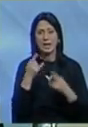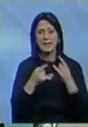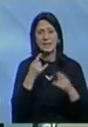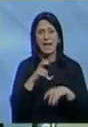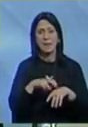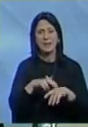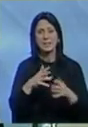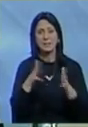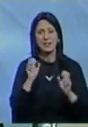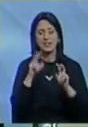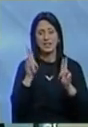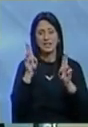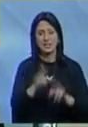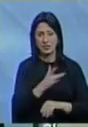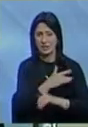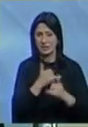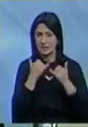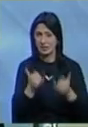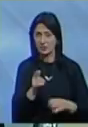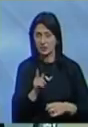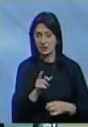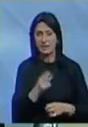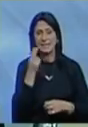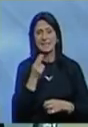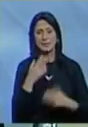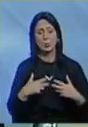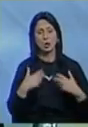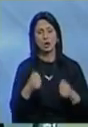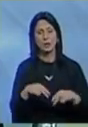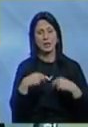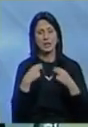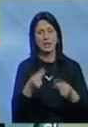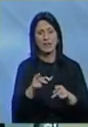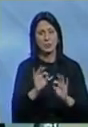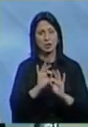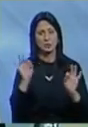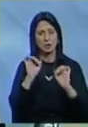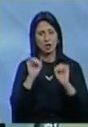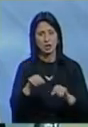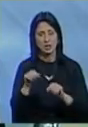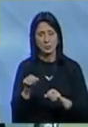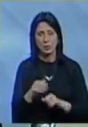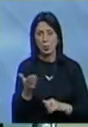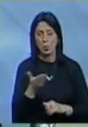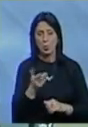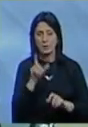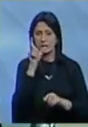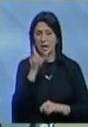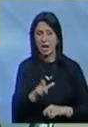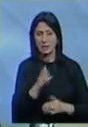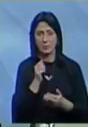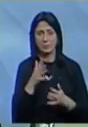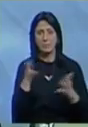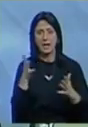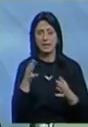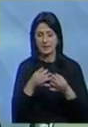ბევრად მეტია, ვიდრე სტანდარტული სერვისი. Ციფრული ჯანდაცვა იძლევა შთამბეჭდავ შესაძლებლობებს, რომელიც ადამიანს ხდის